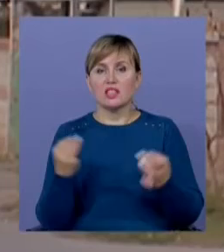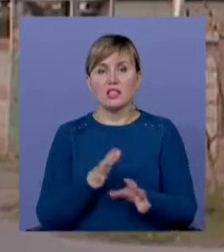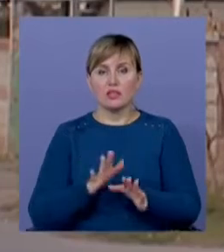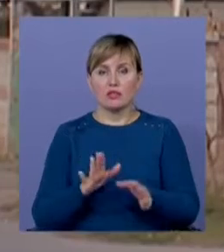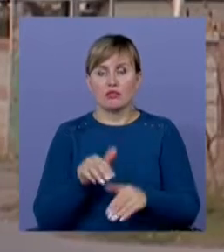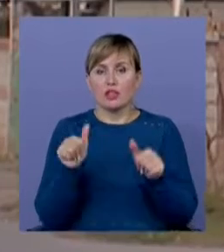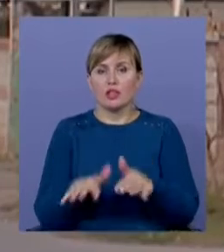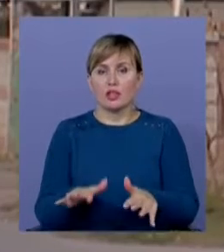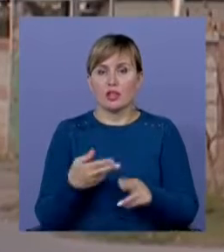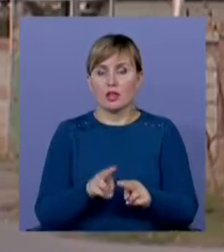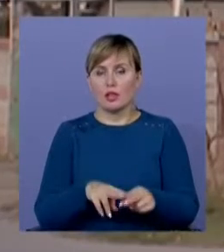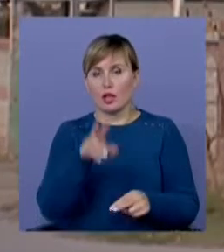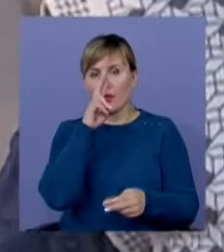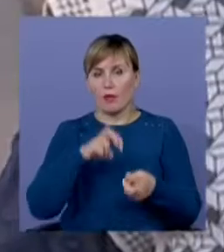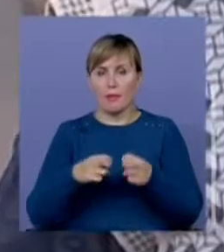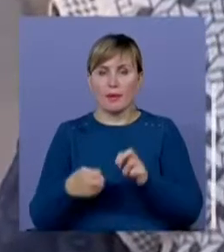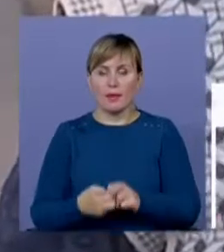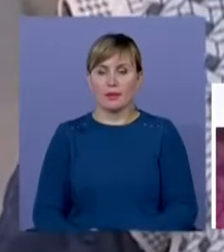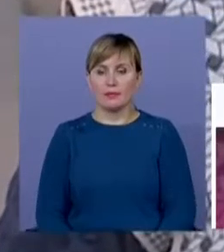заинтересованы в решении их коммунальных проблем.